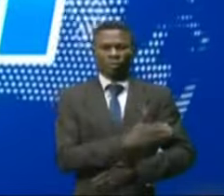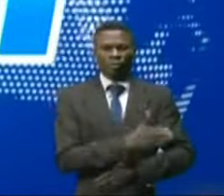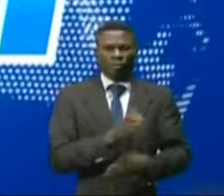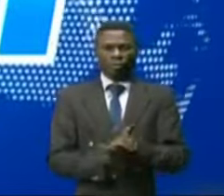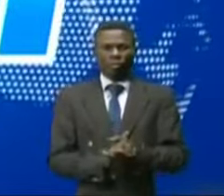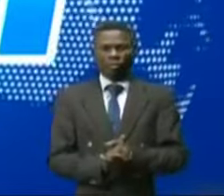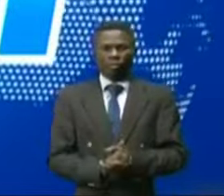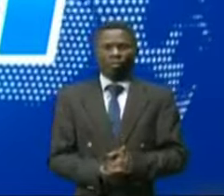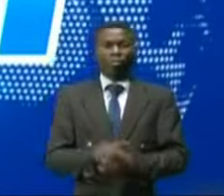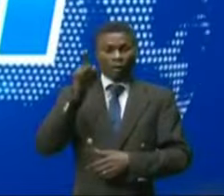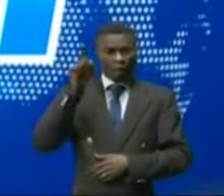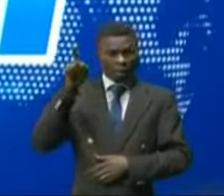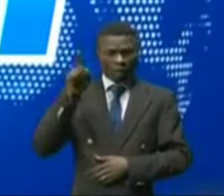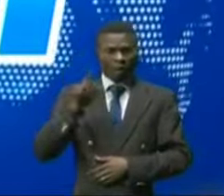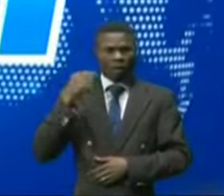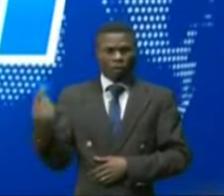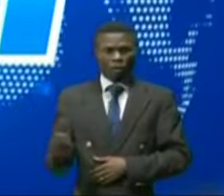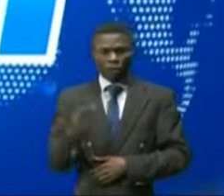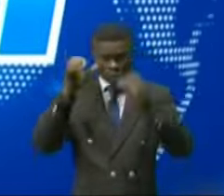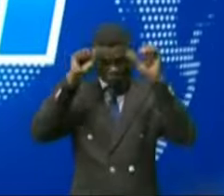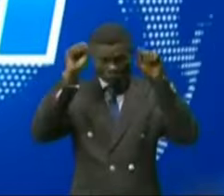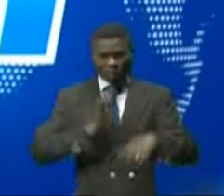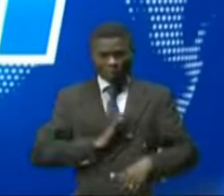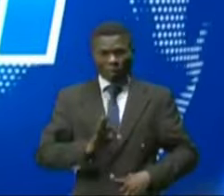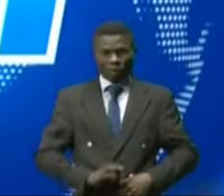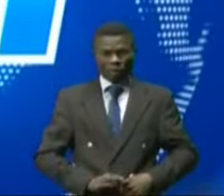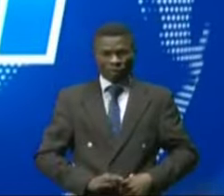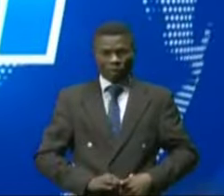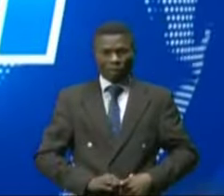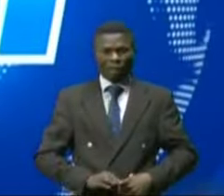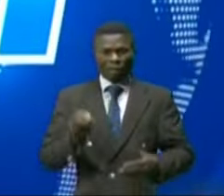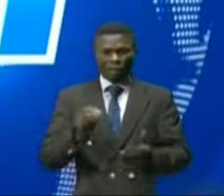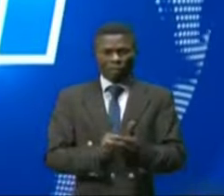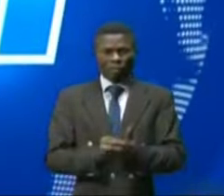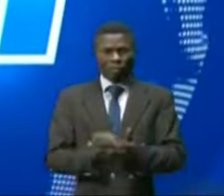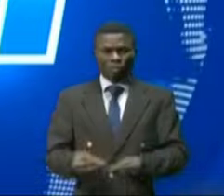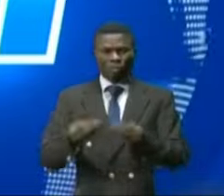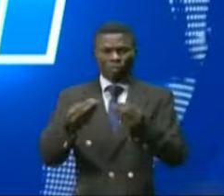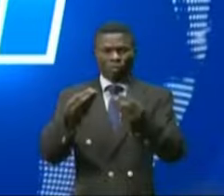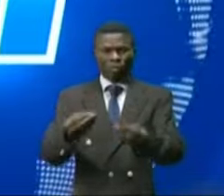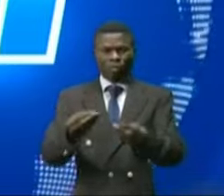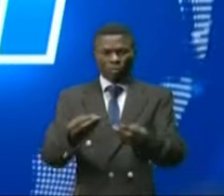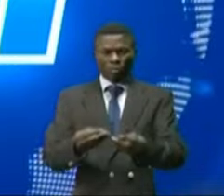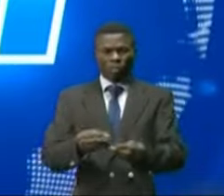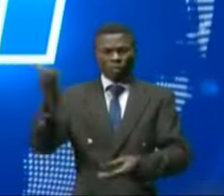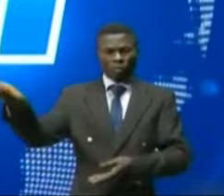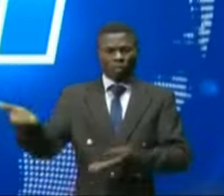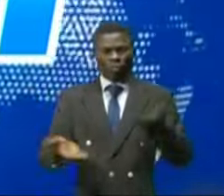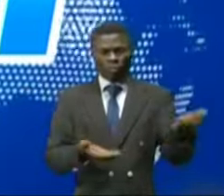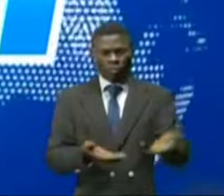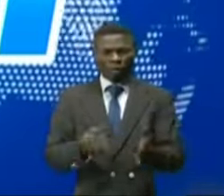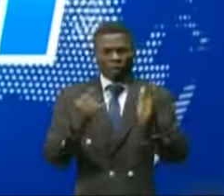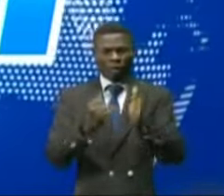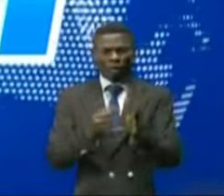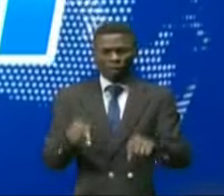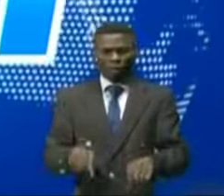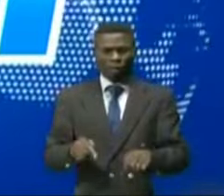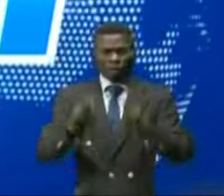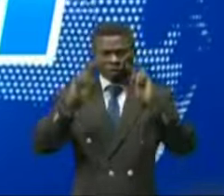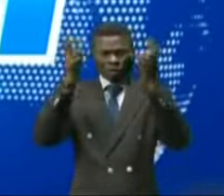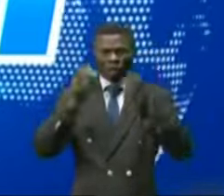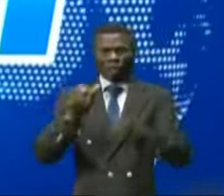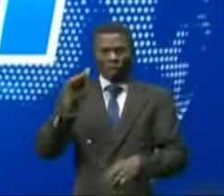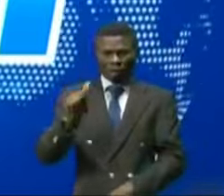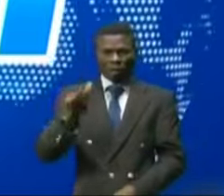Et toujours en Turquie, le président de la République, Félix Antoine Tshisekedi Tshilombo, a accordé quelques audiences ce samedi dans la ville